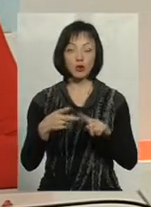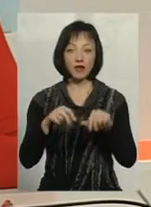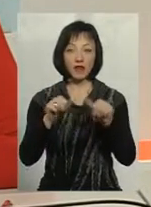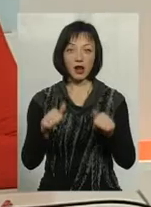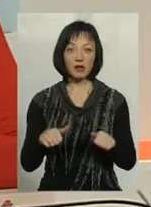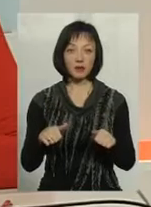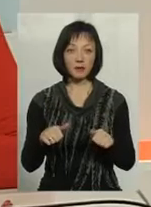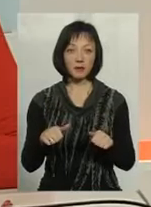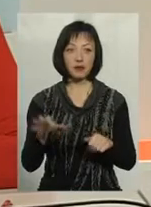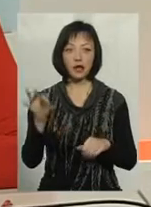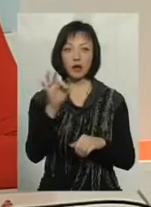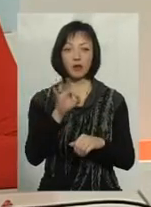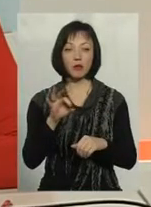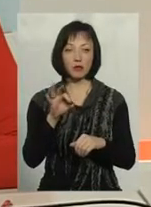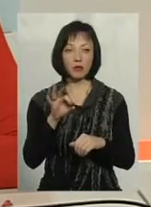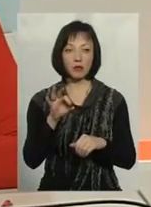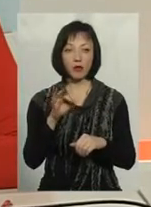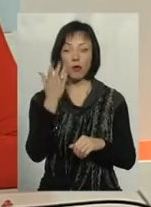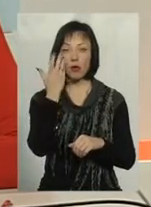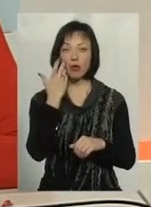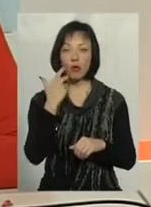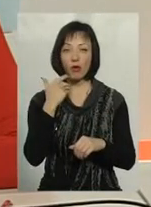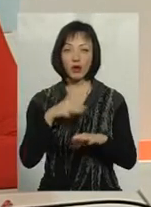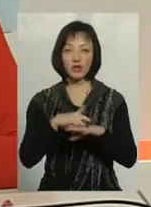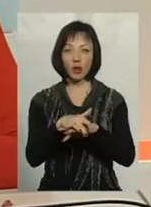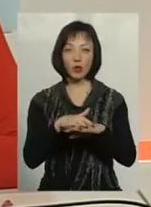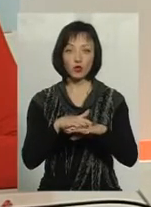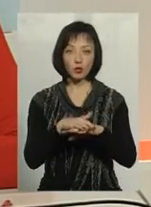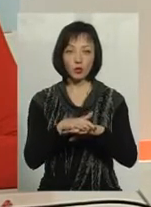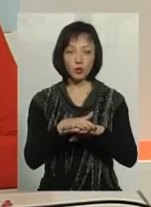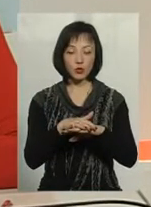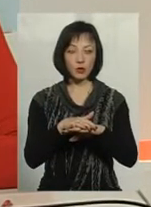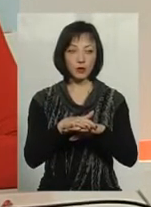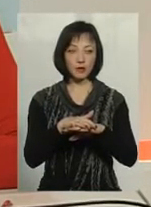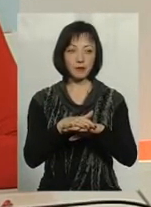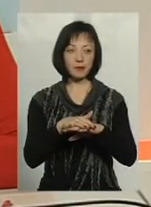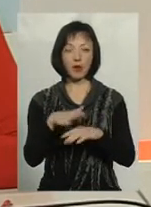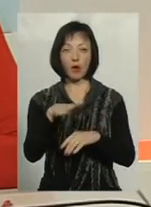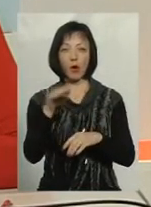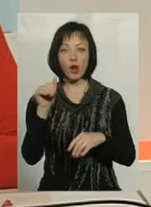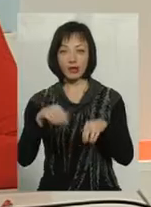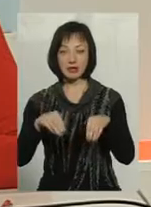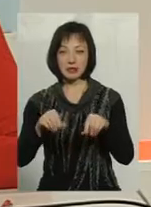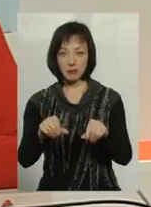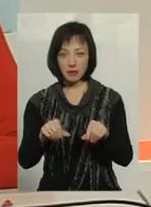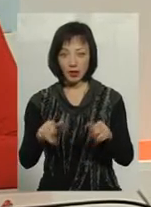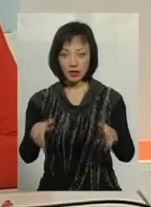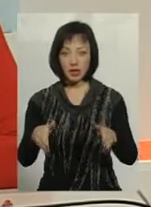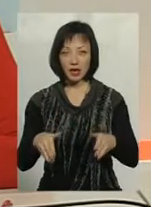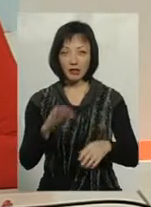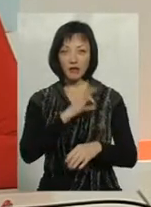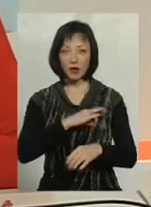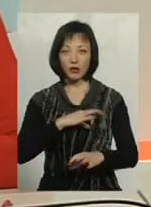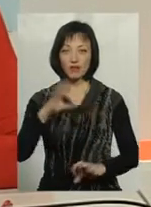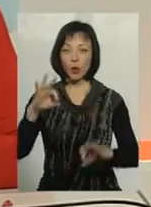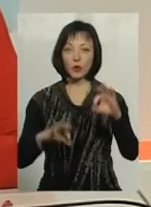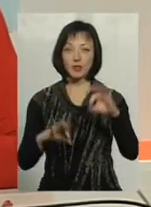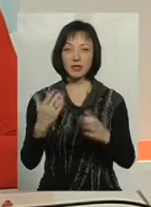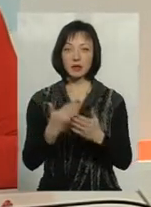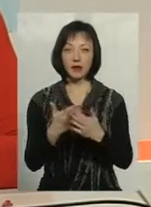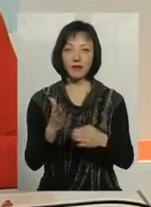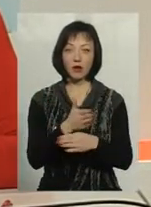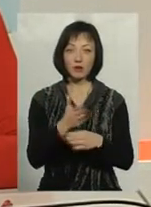січень-лютий місяць, а далі це все прийдеться або піднімати, або рішати його, і, по суті, сьогодні відміняти. Тому я і вертаюся до цих